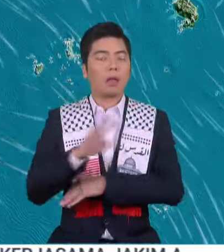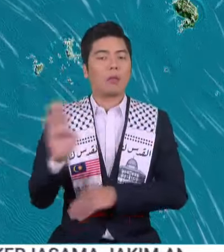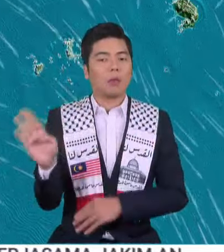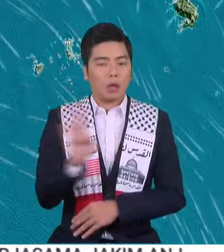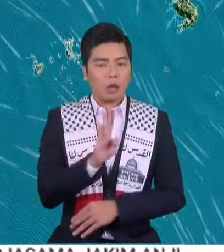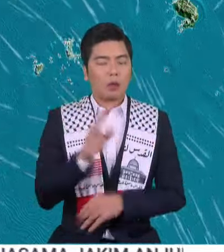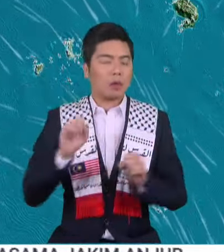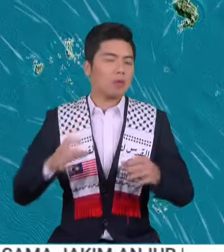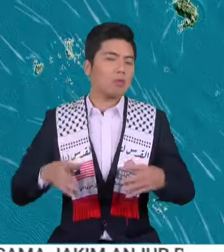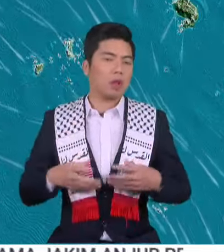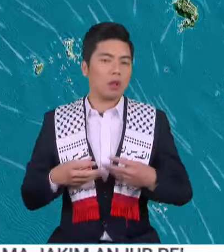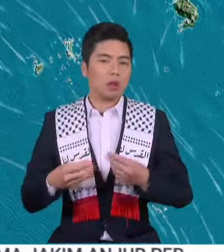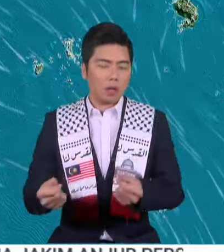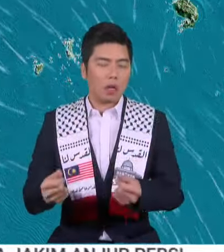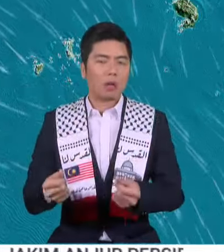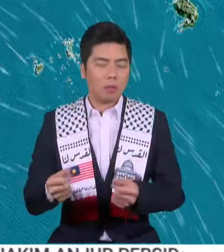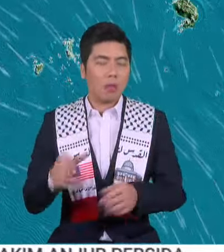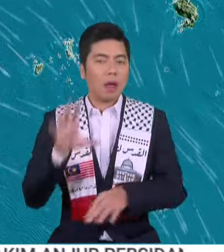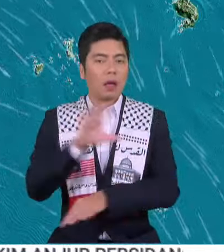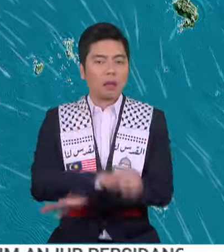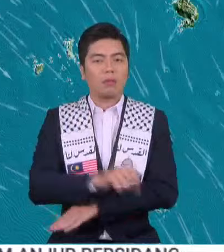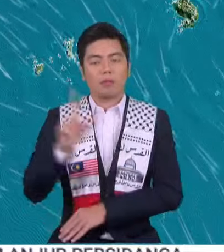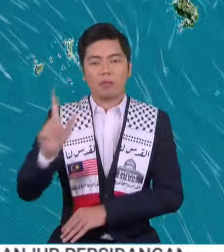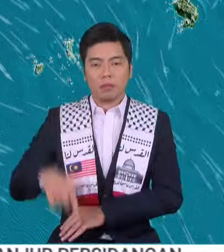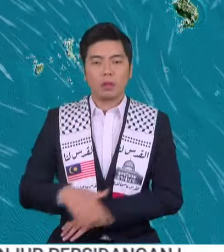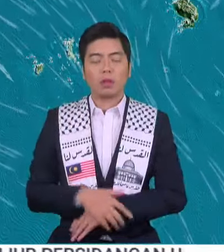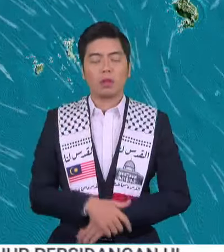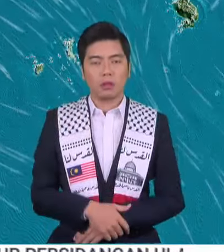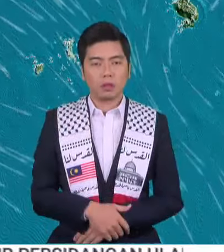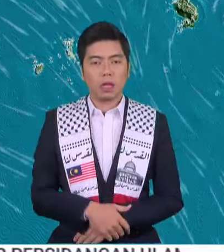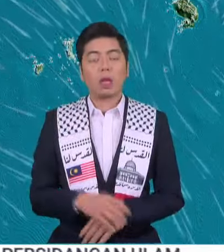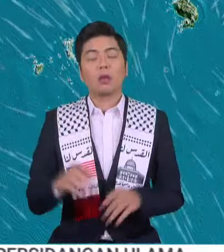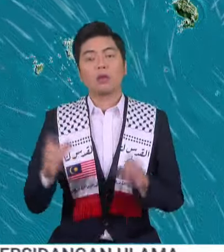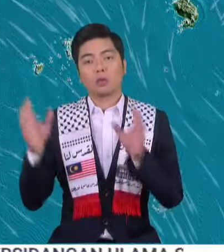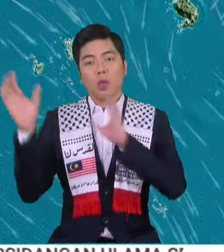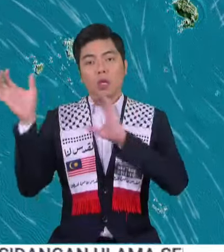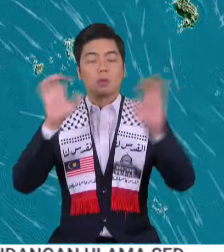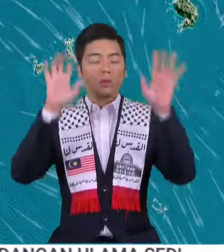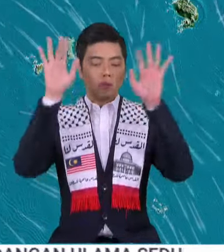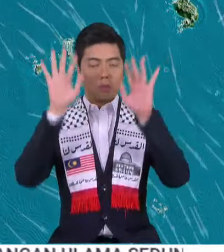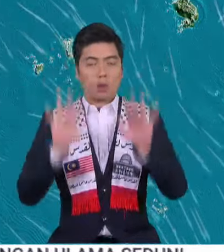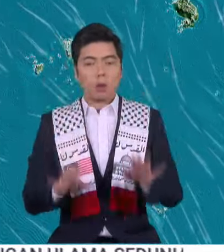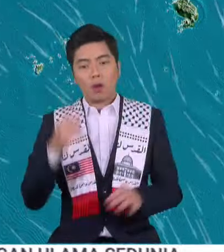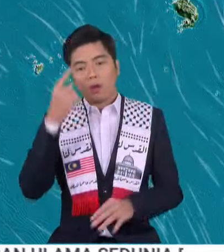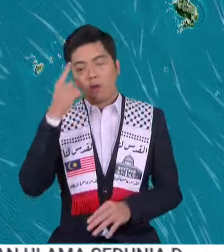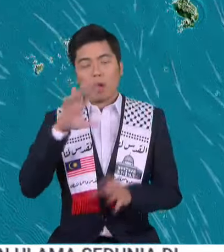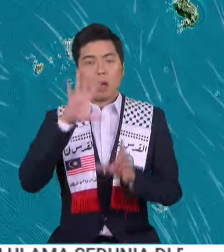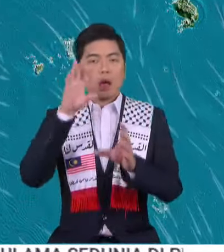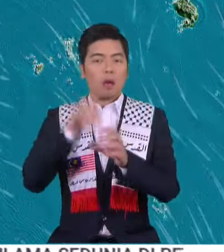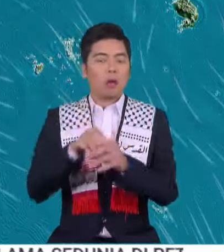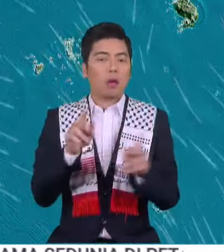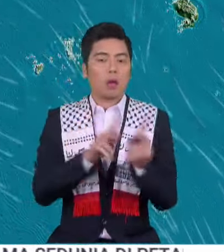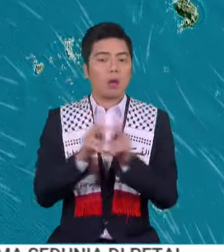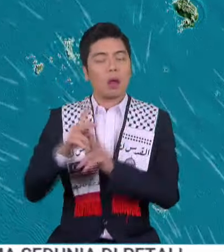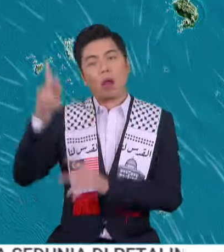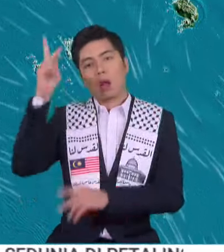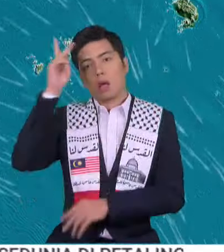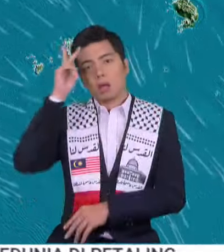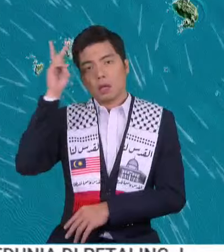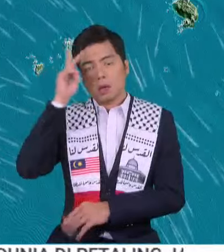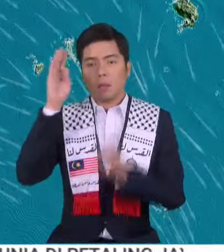akan beransur reda menjelang ke awal malam nanti. Namun begitu, keadaan cuaca hujan di sekitar pedalaman negeri